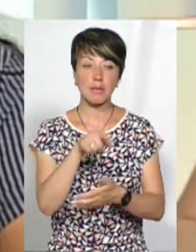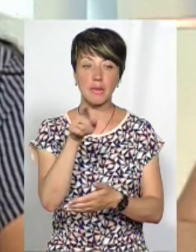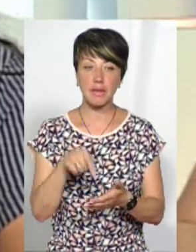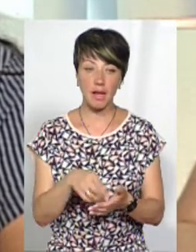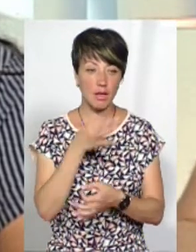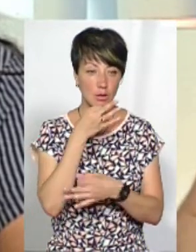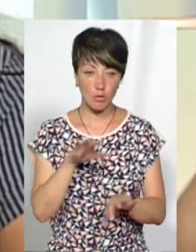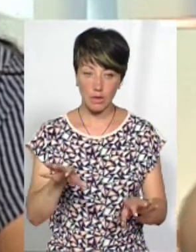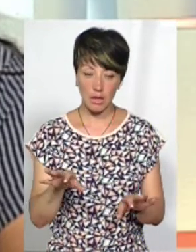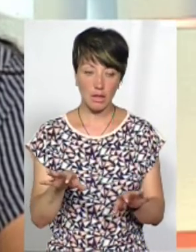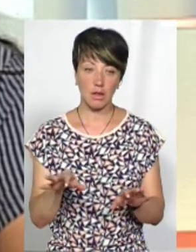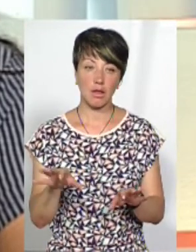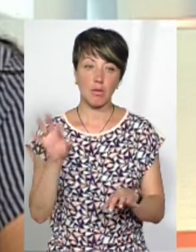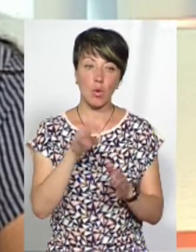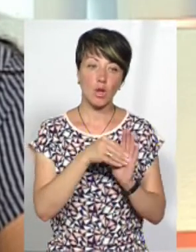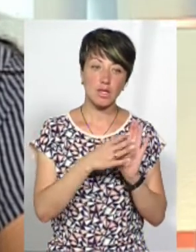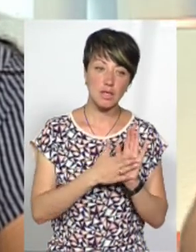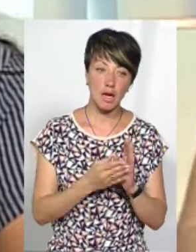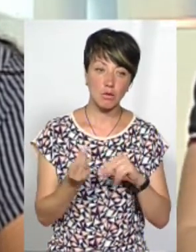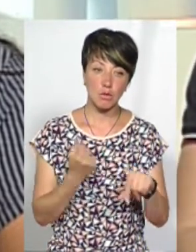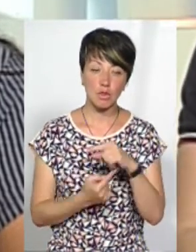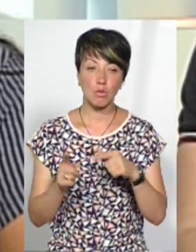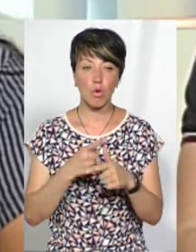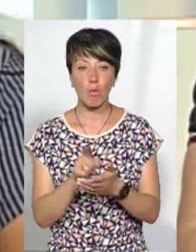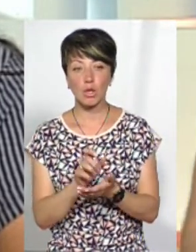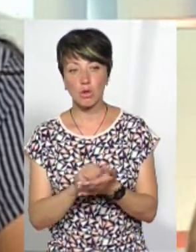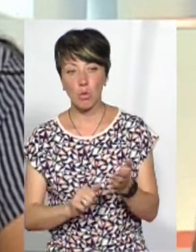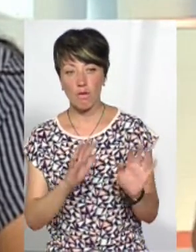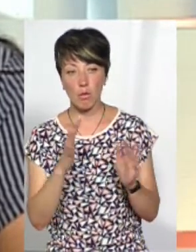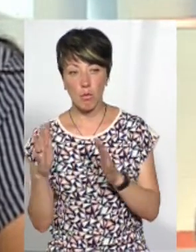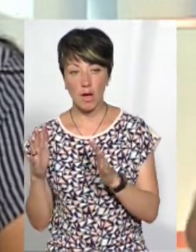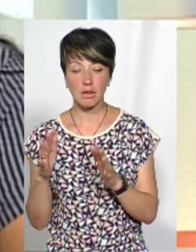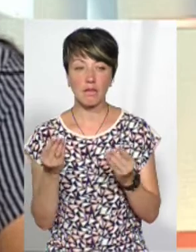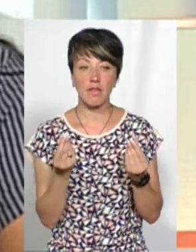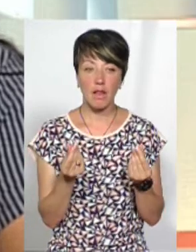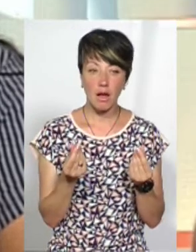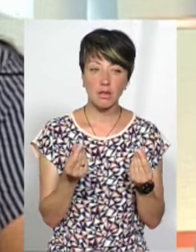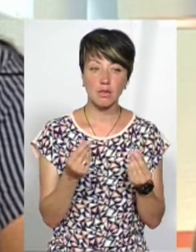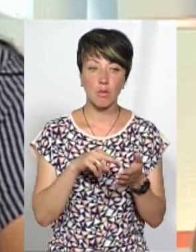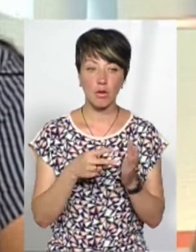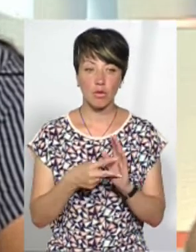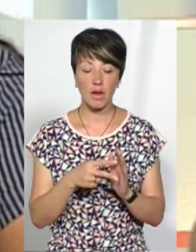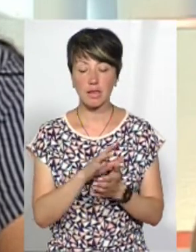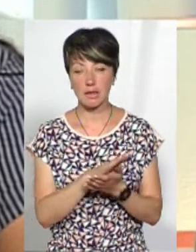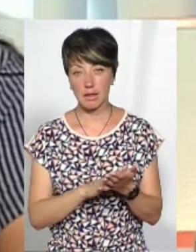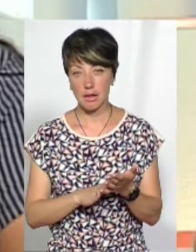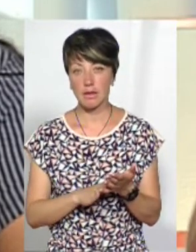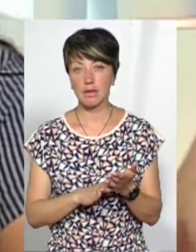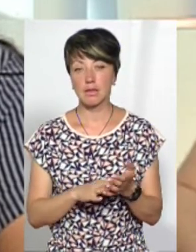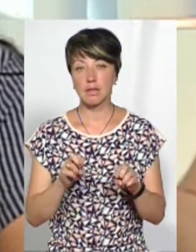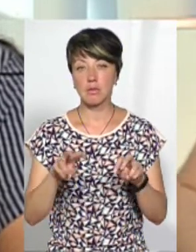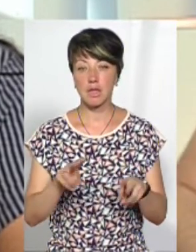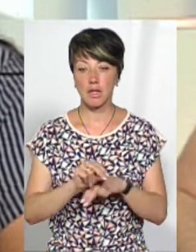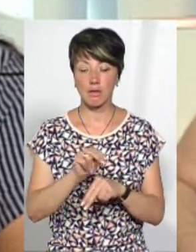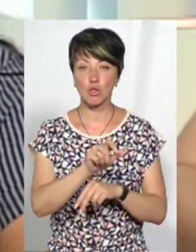задати будь-які запитання про реєстрацію бізнесу, про податкові якісь моменти, про фінансове планування. І будуть